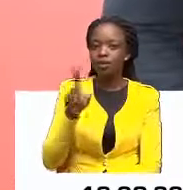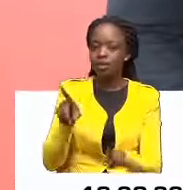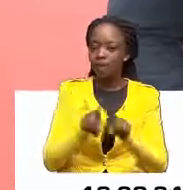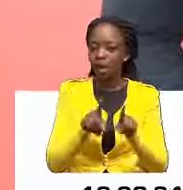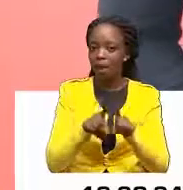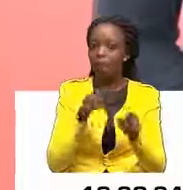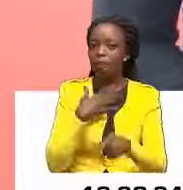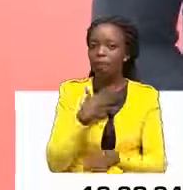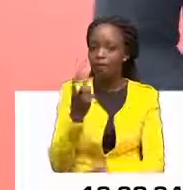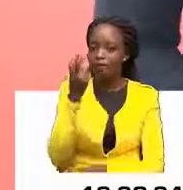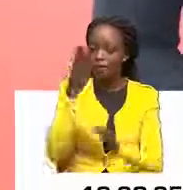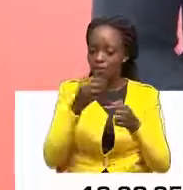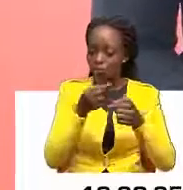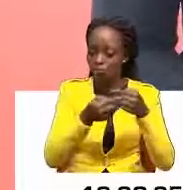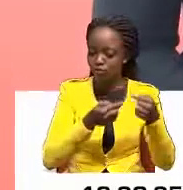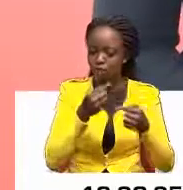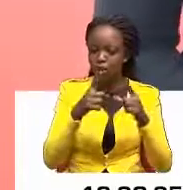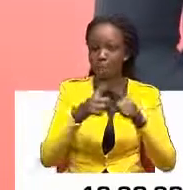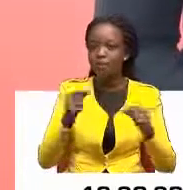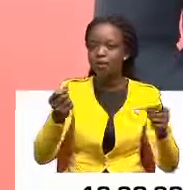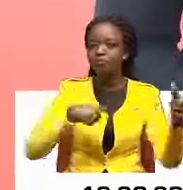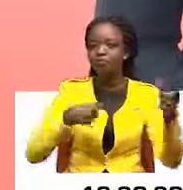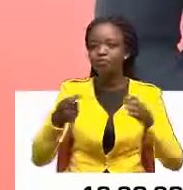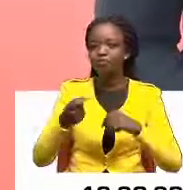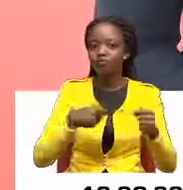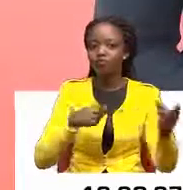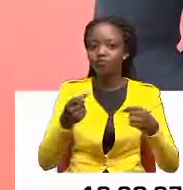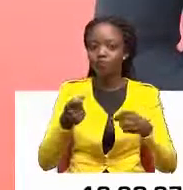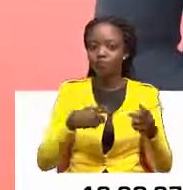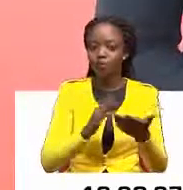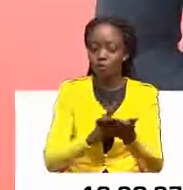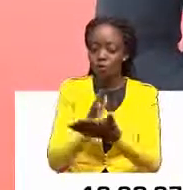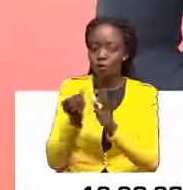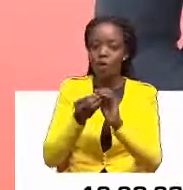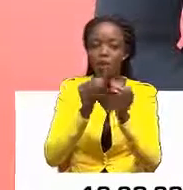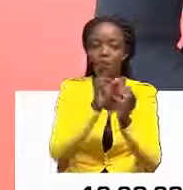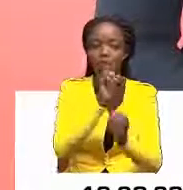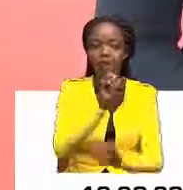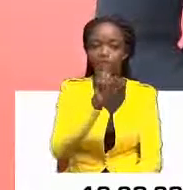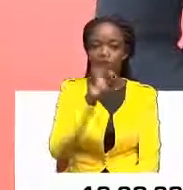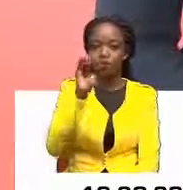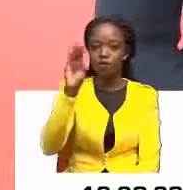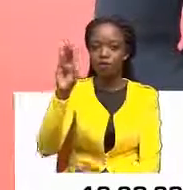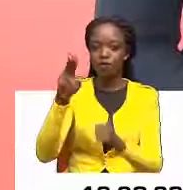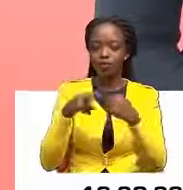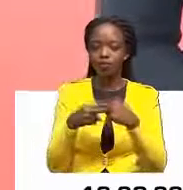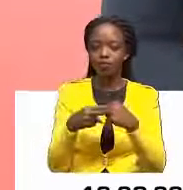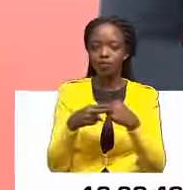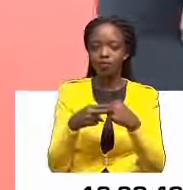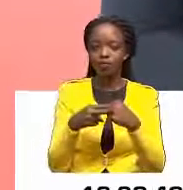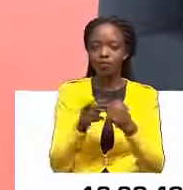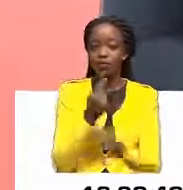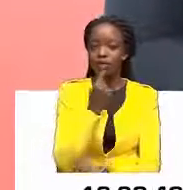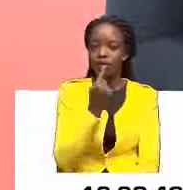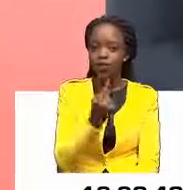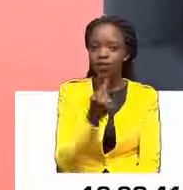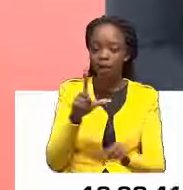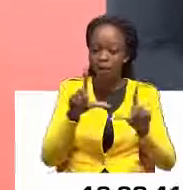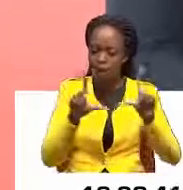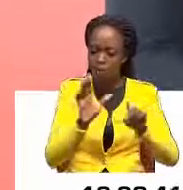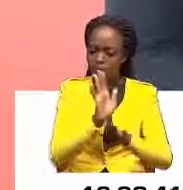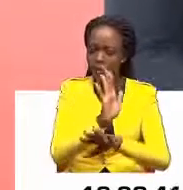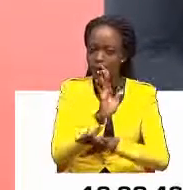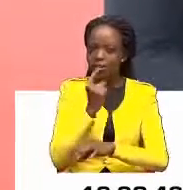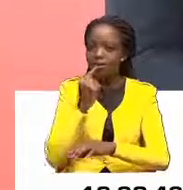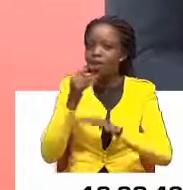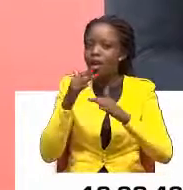wewe mtazamaji uendelee kututumia arafa kupitia nambari yetu 220477 ukituambia kwa lugha yako